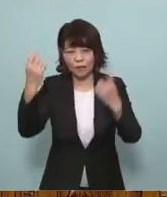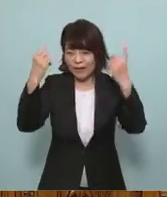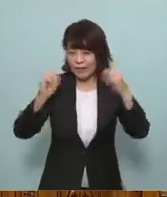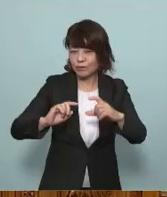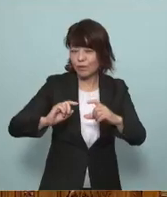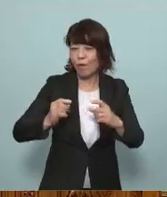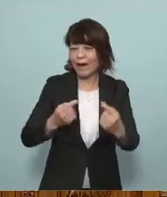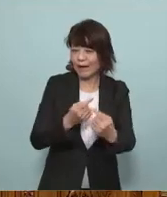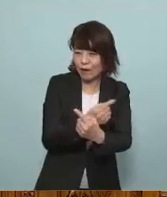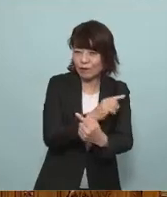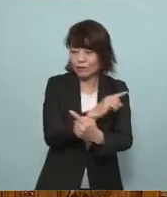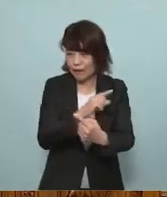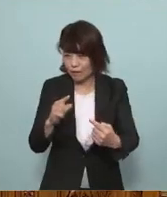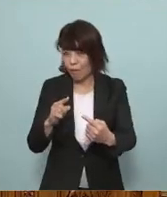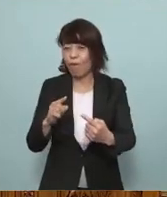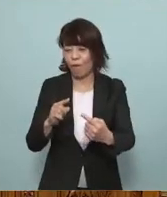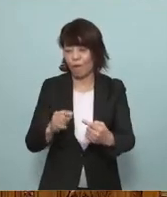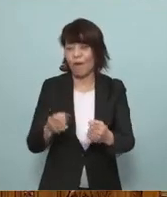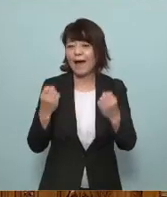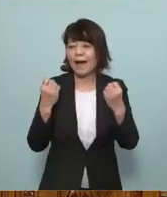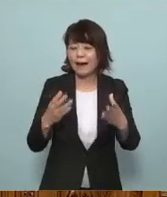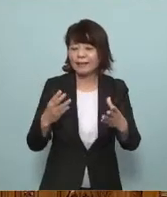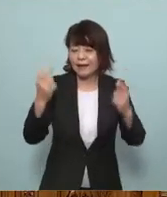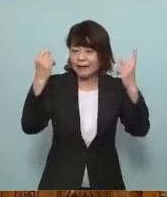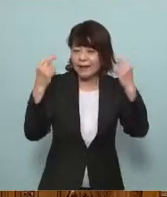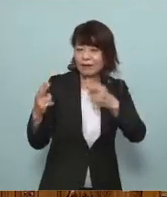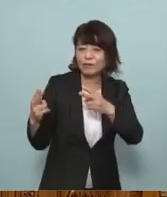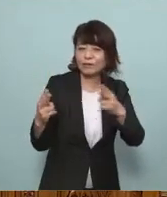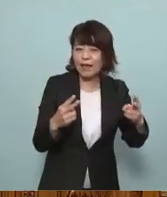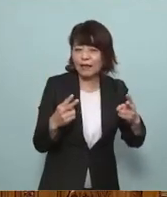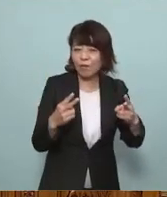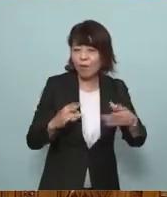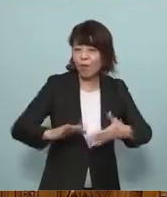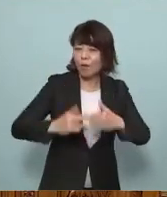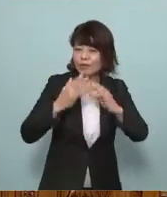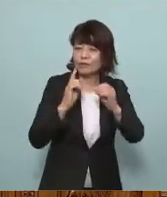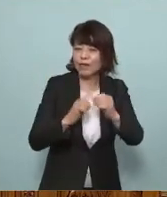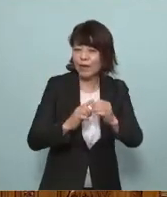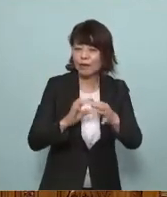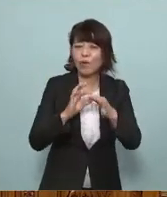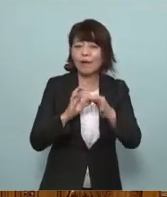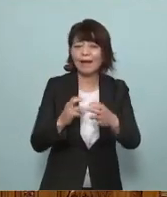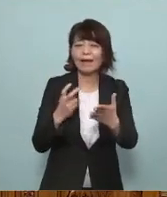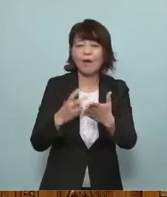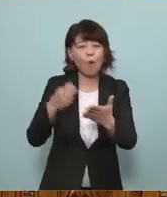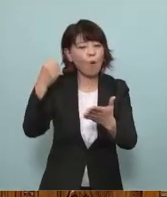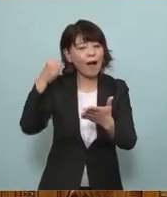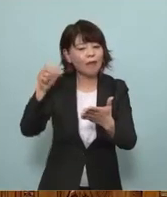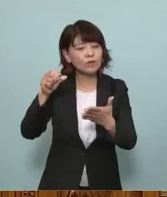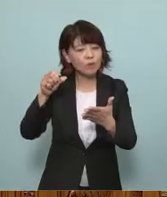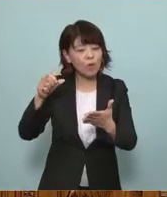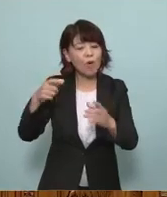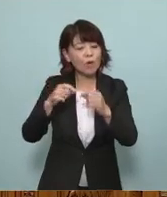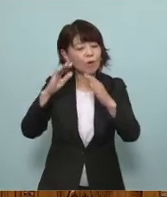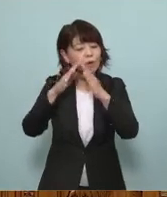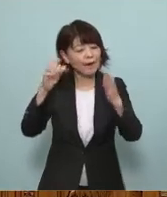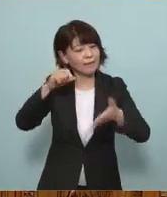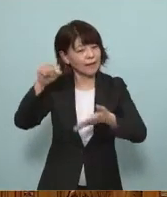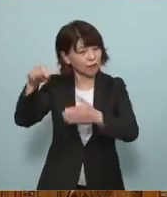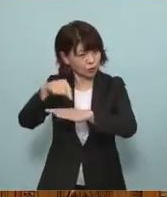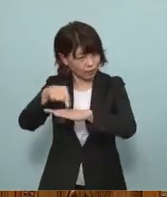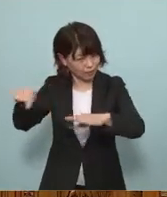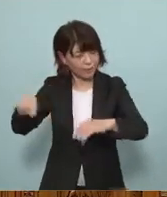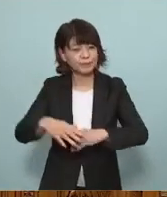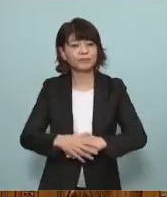けて、新たな大学制度を構築するための関連法案を今国会に提出する予定です。加え